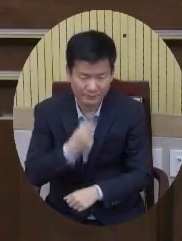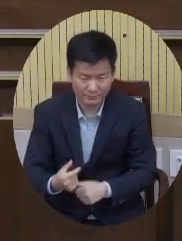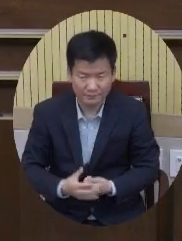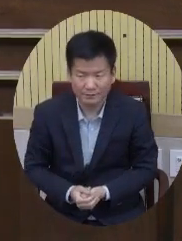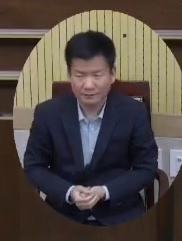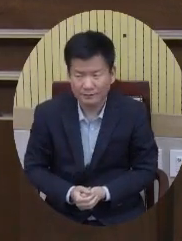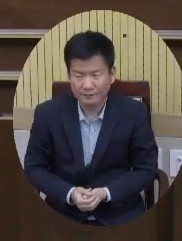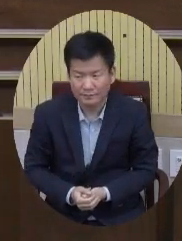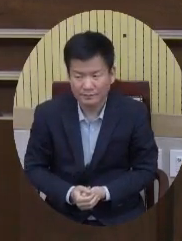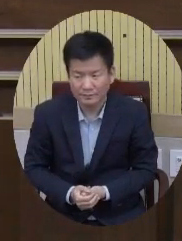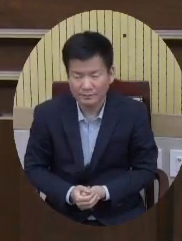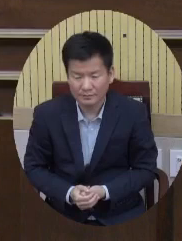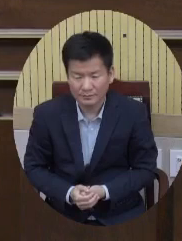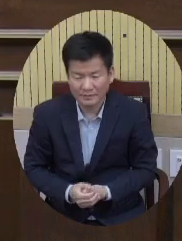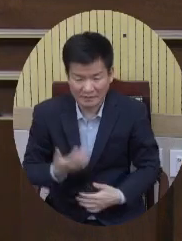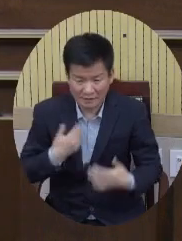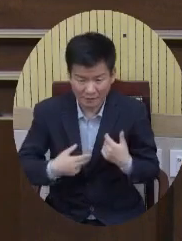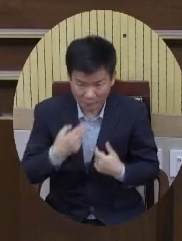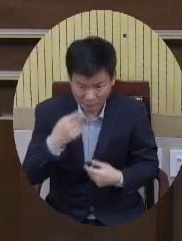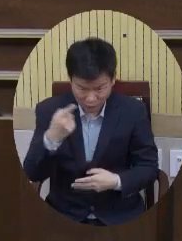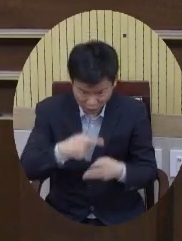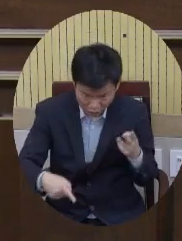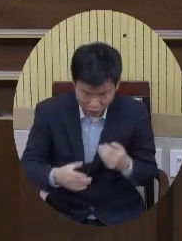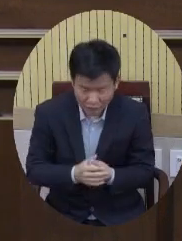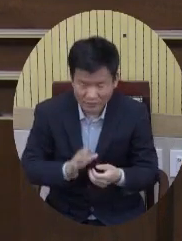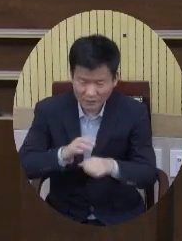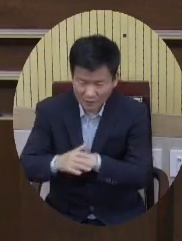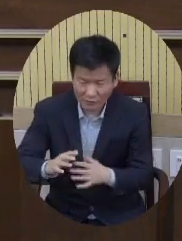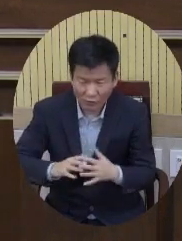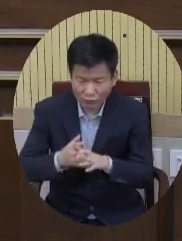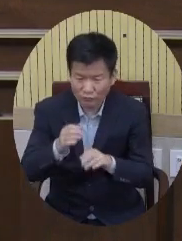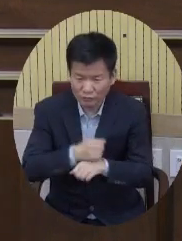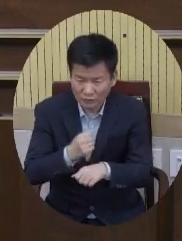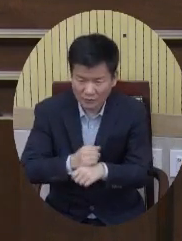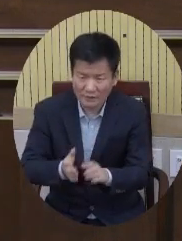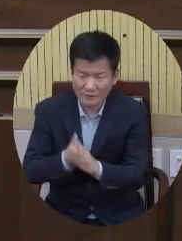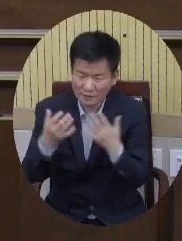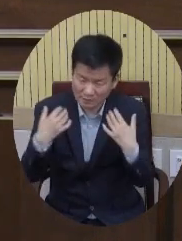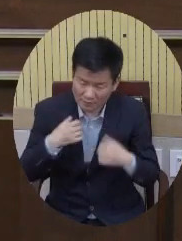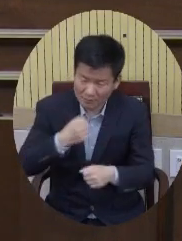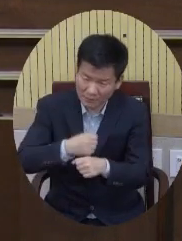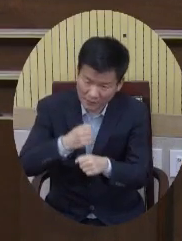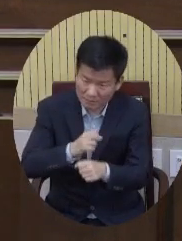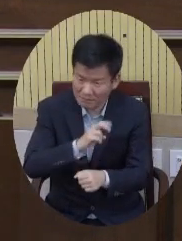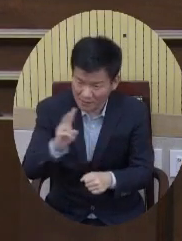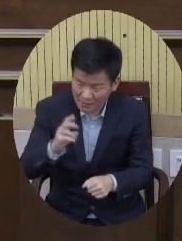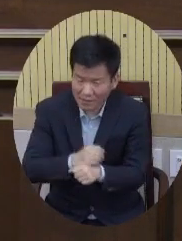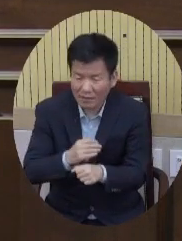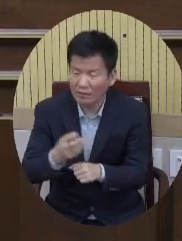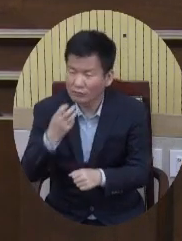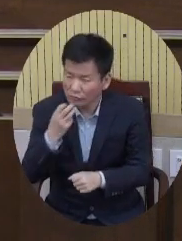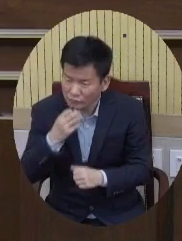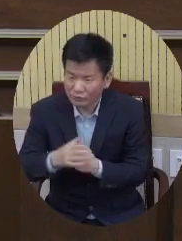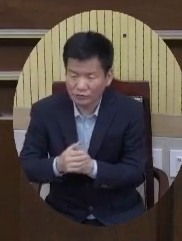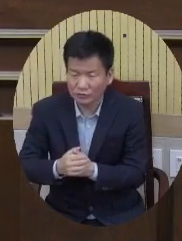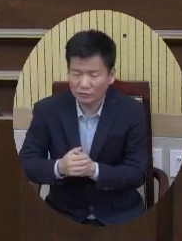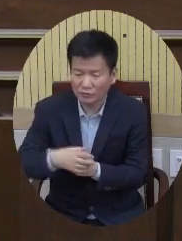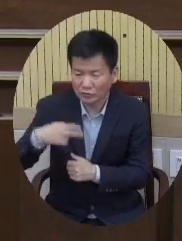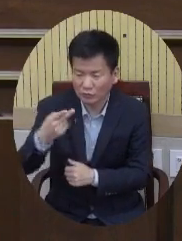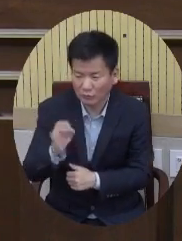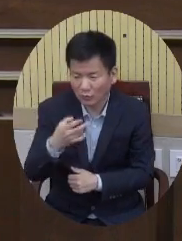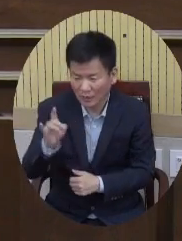바입니다 노잼도시라는 청주에 전 세계적 건축물로 시청사를 만들어 서울 동대문